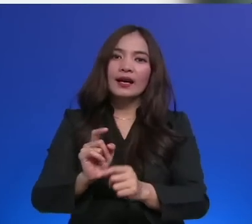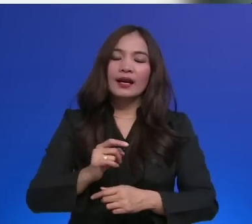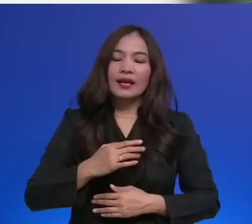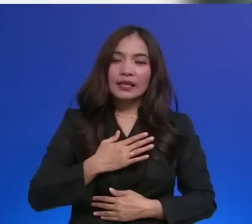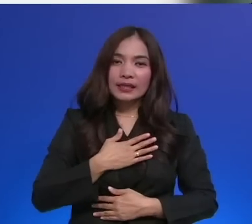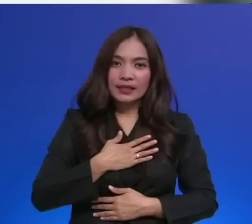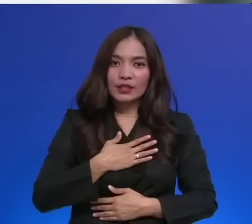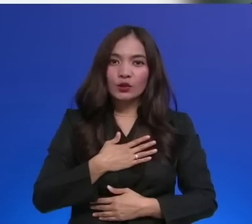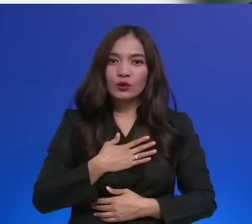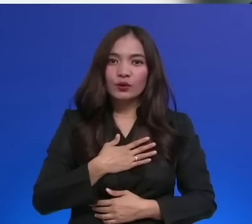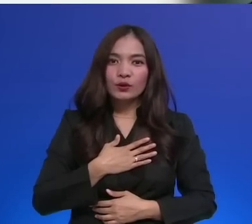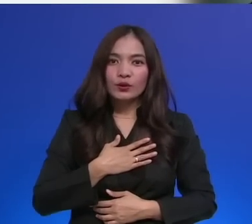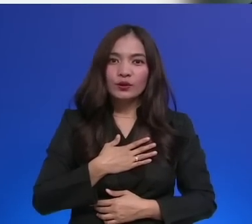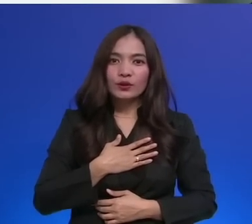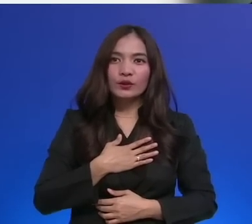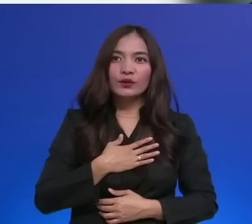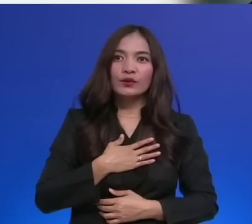menyertai iku.